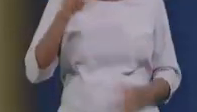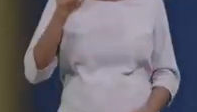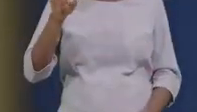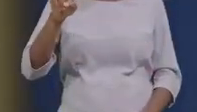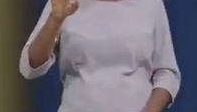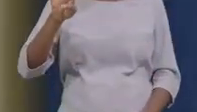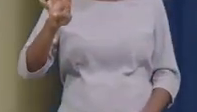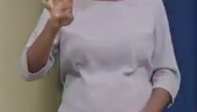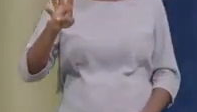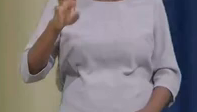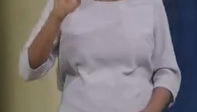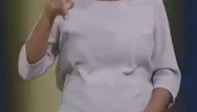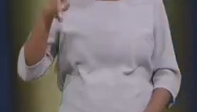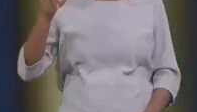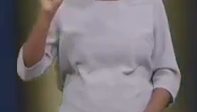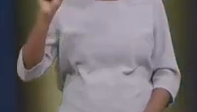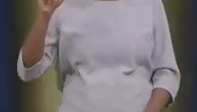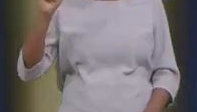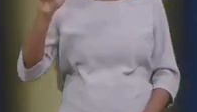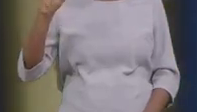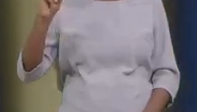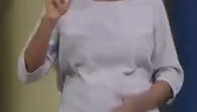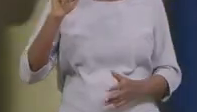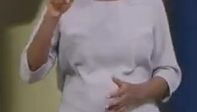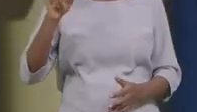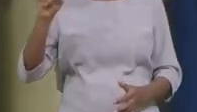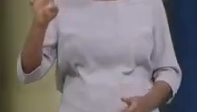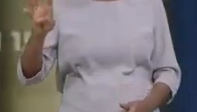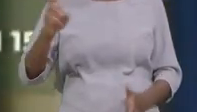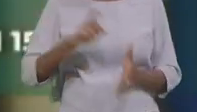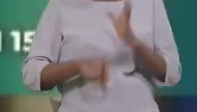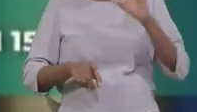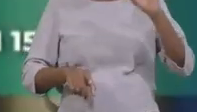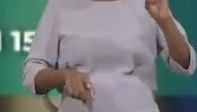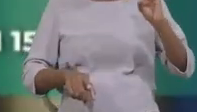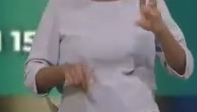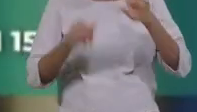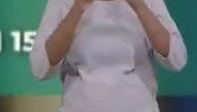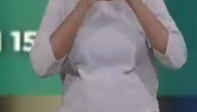Psaume 104, psaume 124, verset 6.